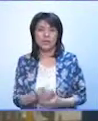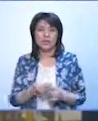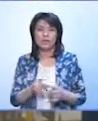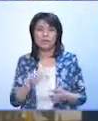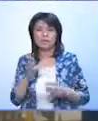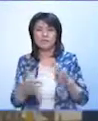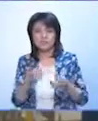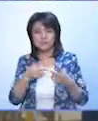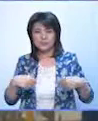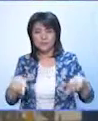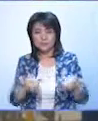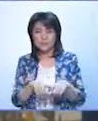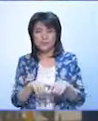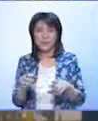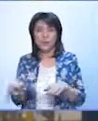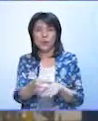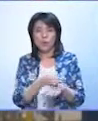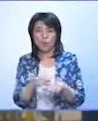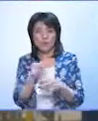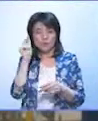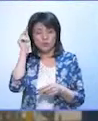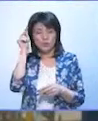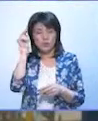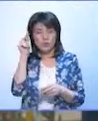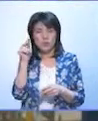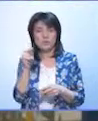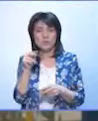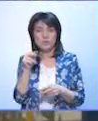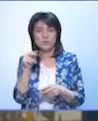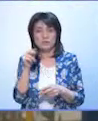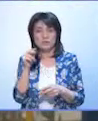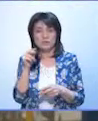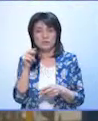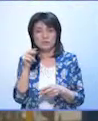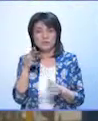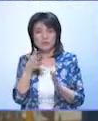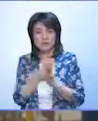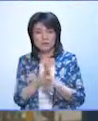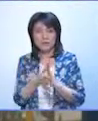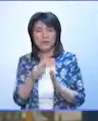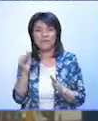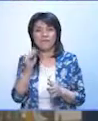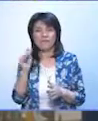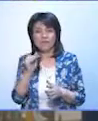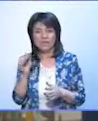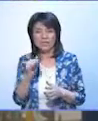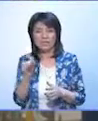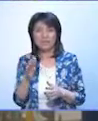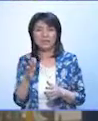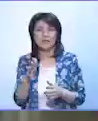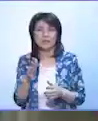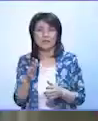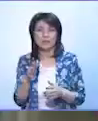организаций в области изучения, то есть фундаментальная физика,